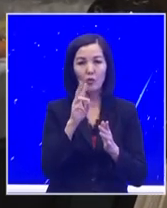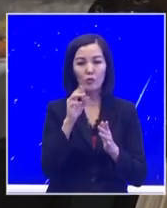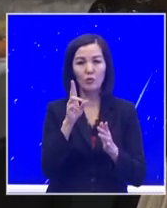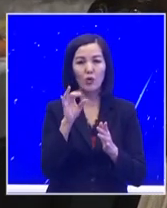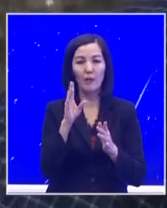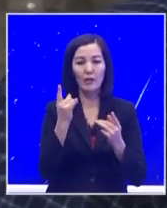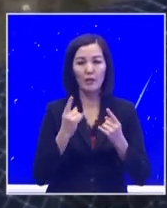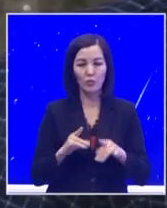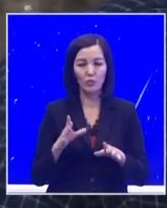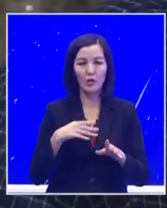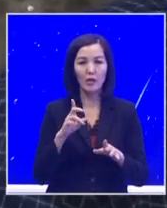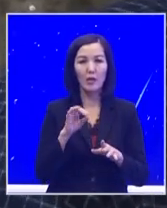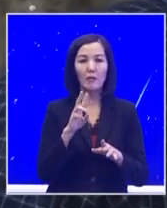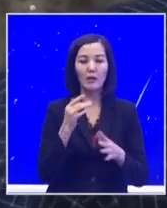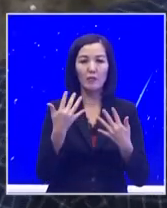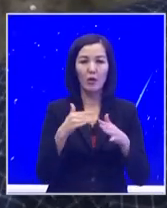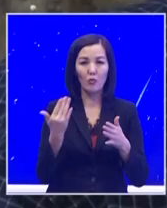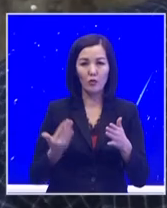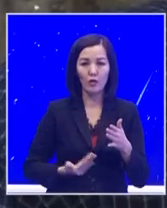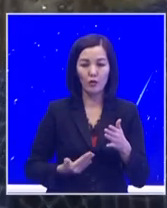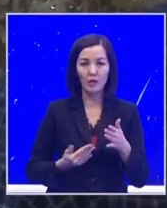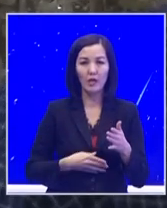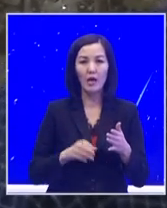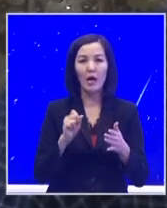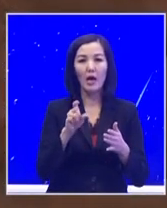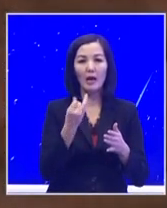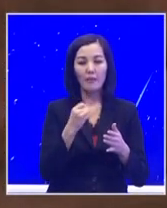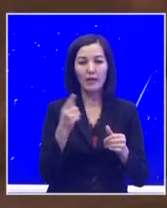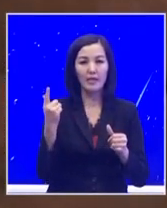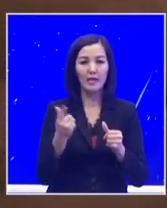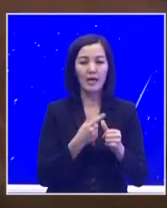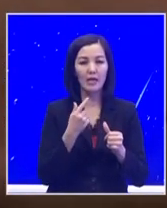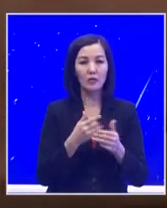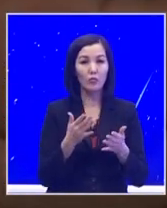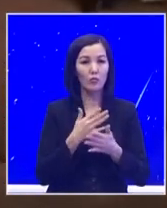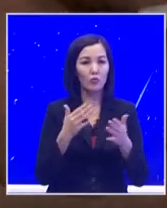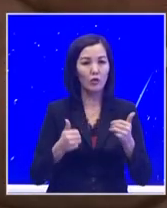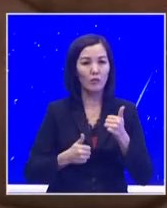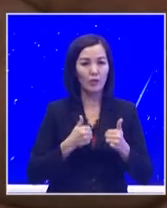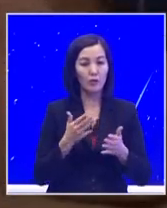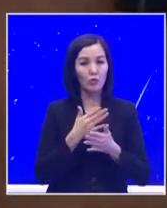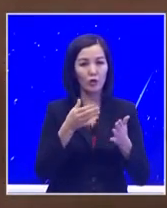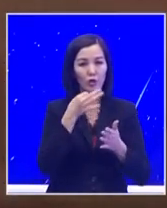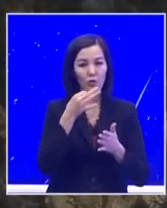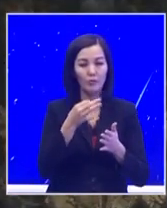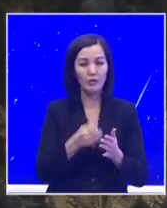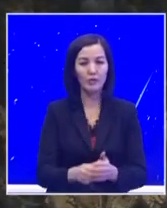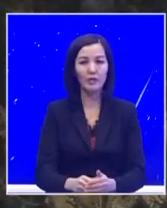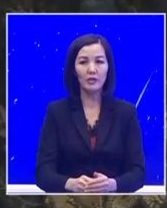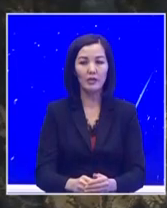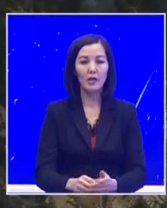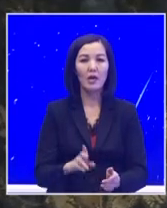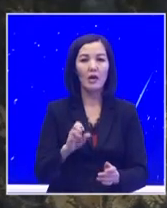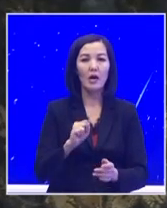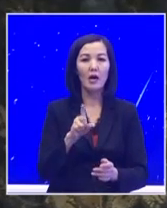туған. Бүгінде Бақтыбай ауылында тұрады. Абайдай асқақ адамның атын арқалау асқан мәртебе, үлкен жауапкершілік дейді ол. Енді Абайдың